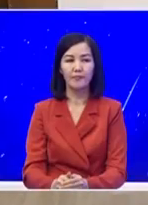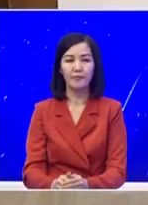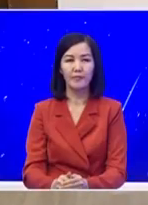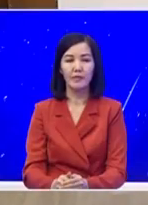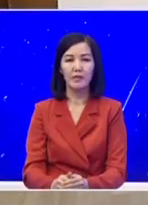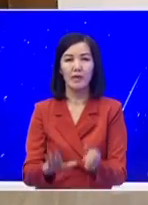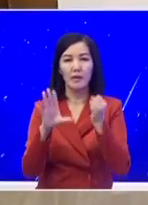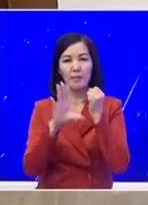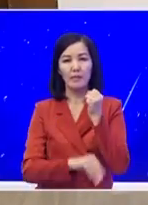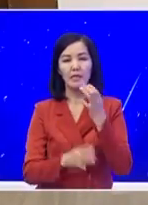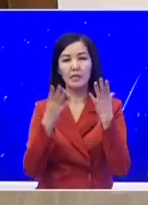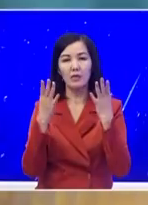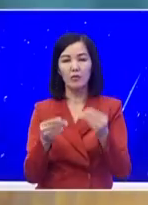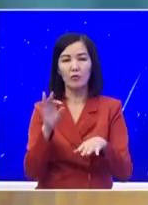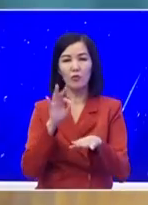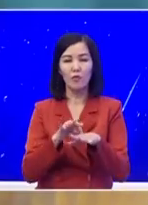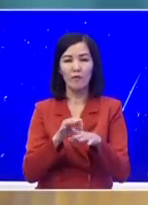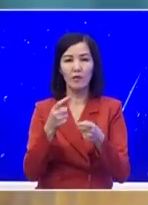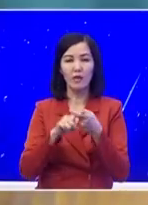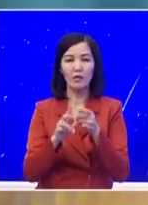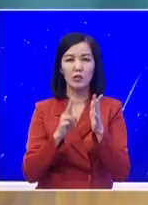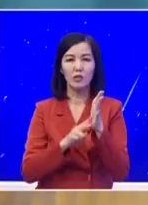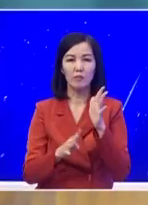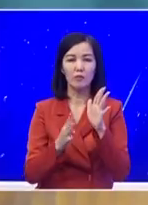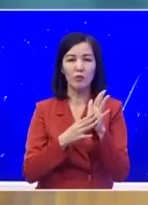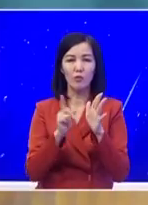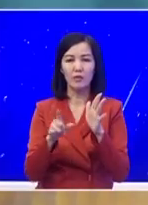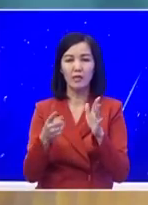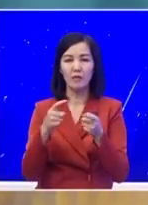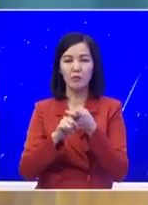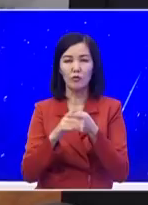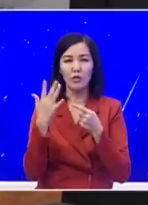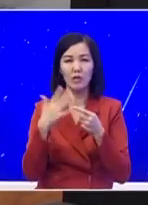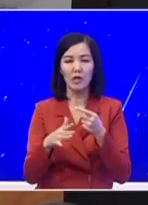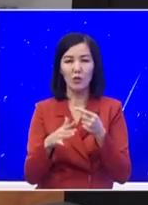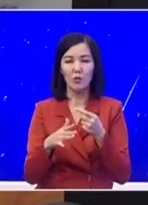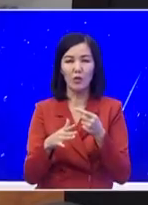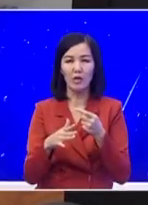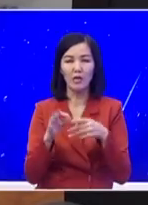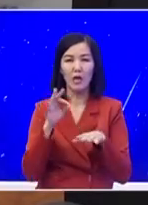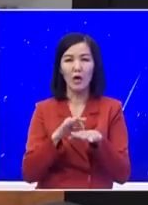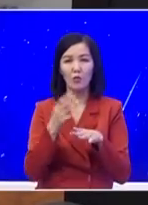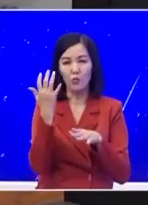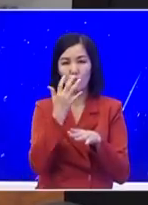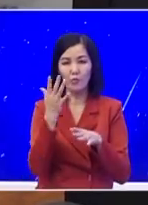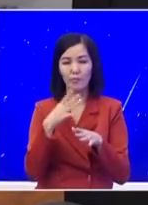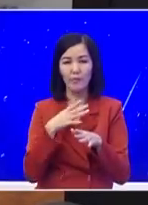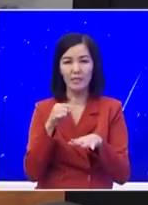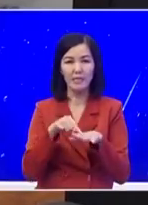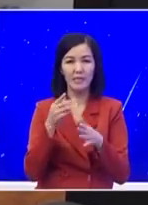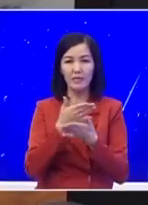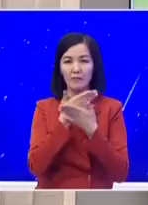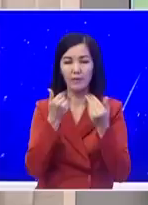Соңғы тәулікте облыста COVID-19 вирусын 79 адам жұқтырған, оның 50-і симптомсыз. Жығылғанға жұдырық деген,